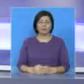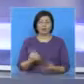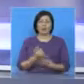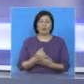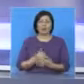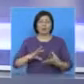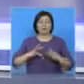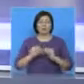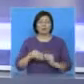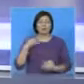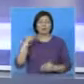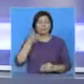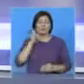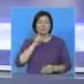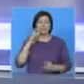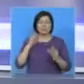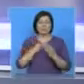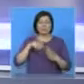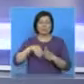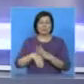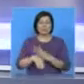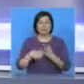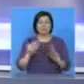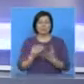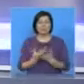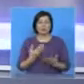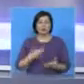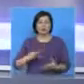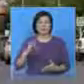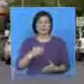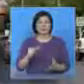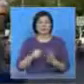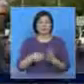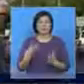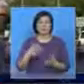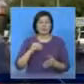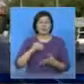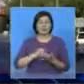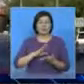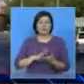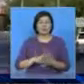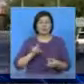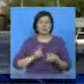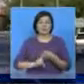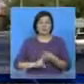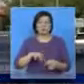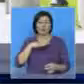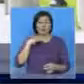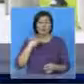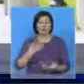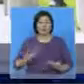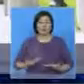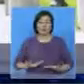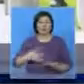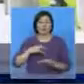Бағалау матрицасы бойынша Ақтөбе кеше жасыл аймақтар қатарына қосылды. Бүгін облыс бойынша 64 жағдай тіркеліп, вирус жұқтырғандардың көбі қала